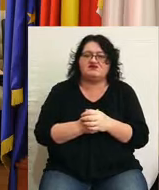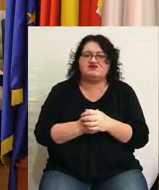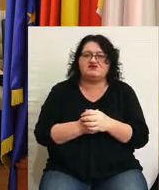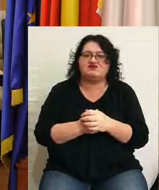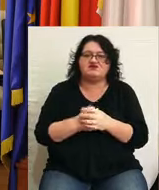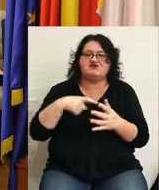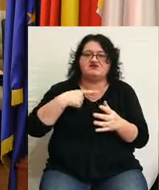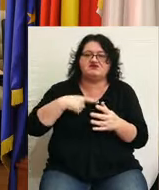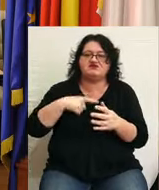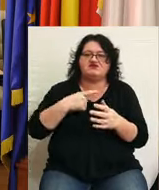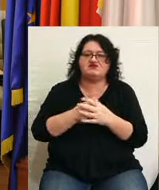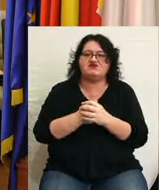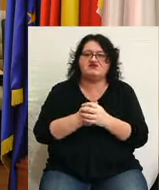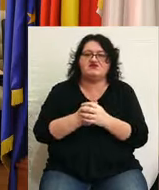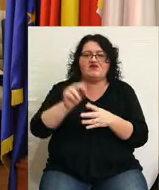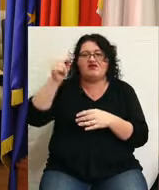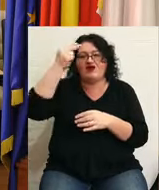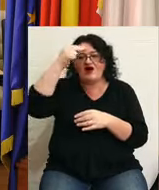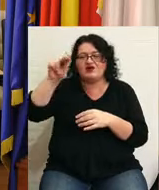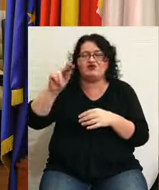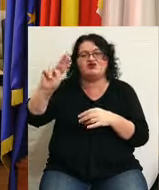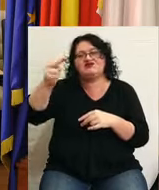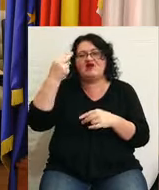Voi convoca